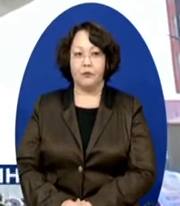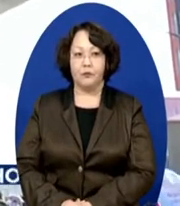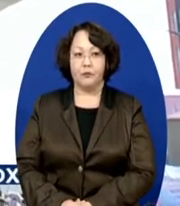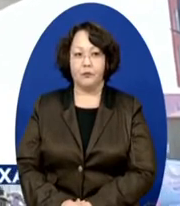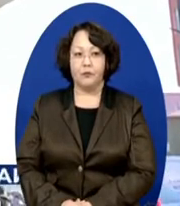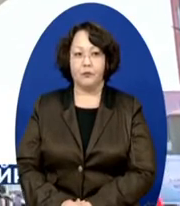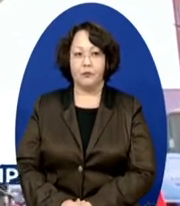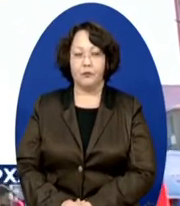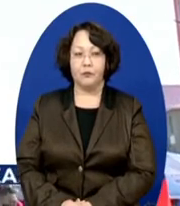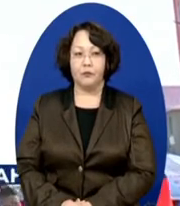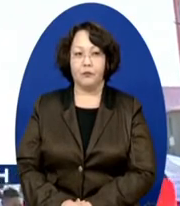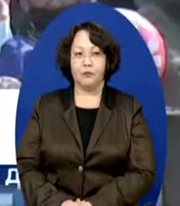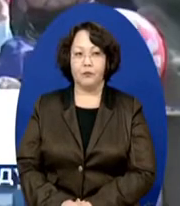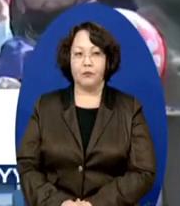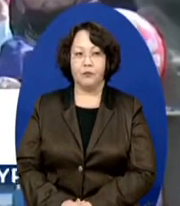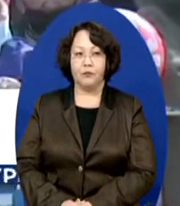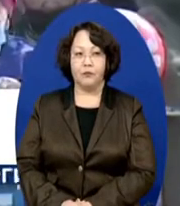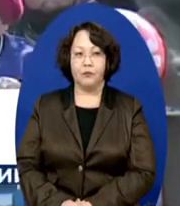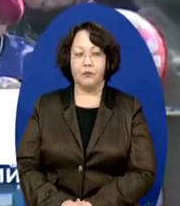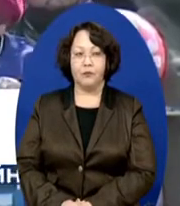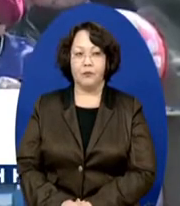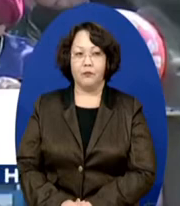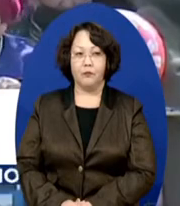кутту ак мол басын